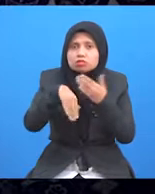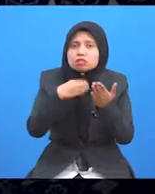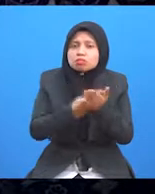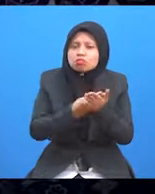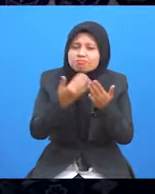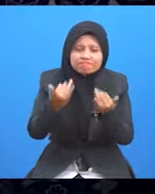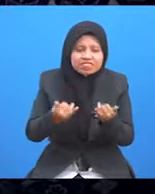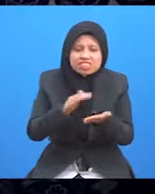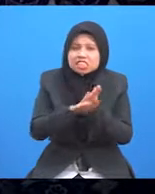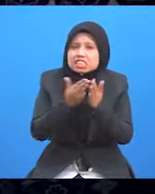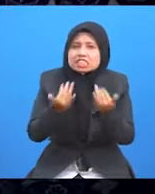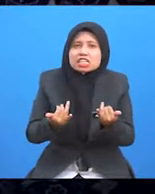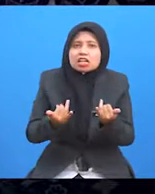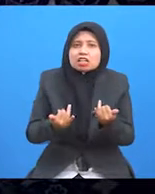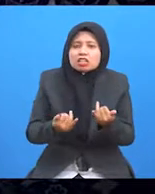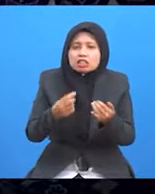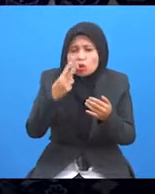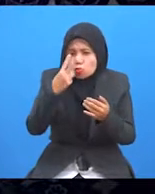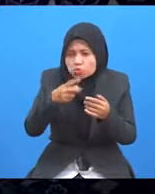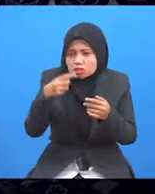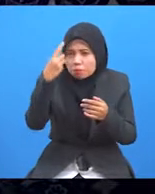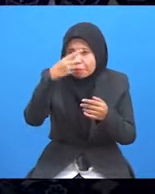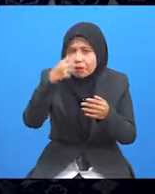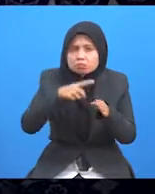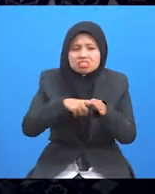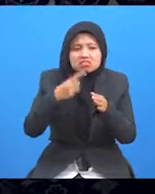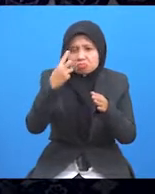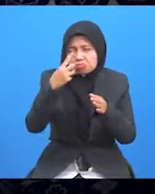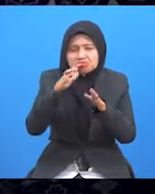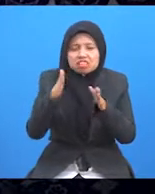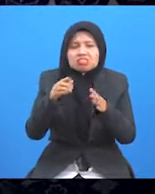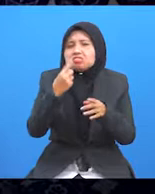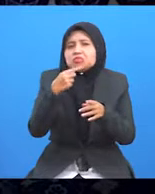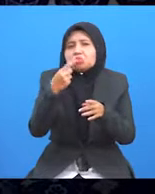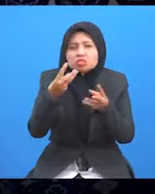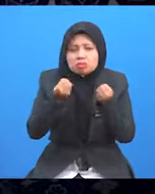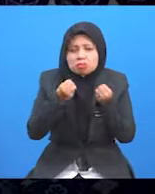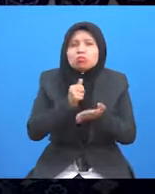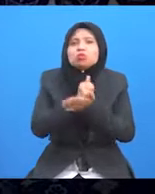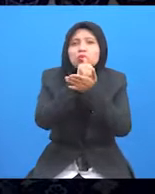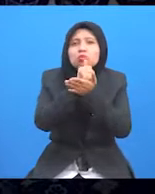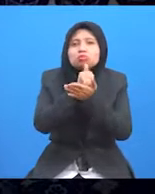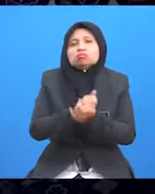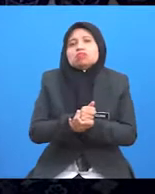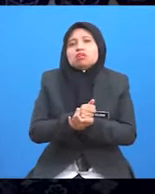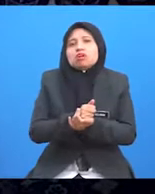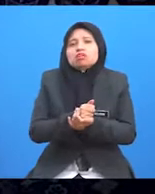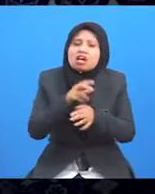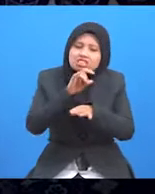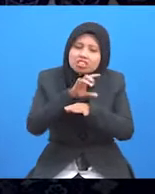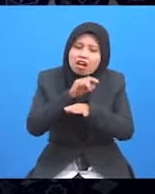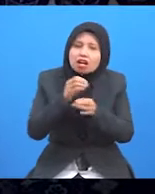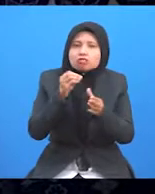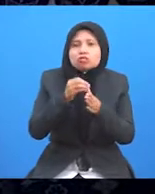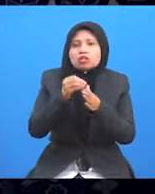pihak yang menunaikan tanggungjawab dakwah. Semua kepincangan masyarakat berlaku di hadapan mata